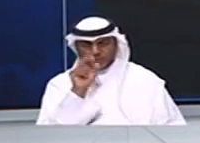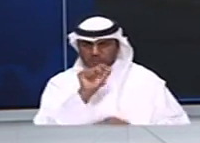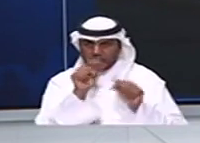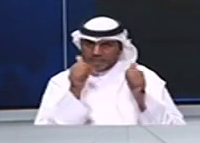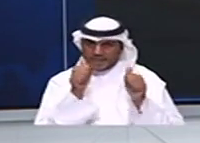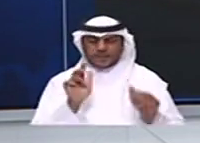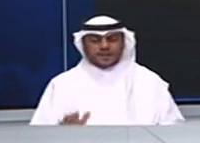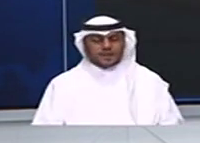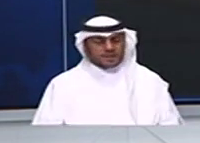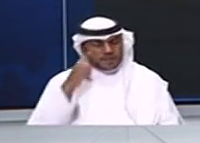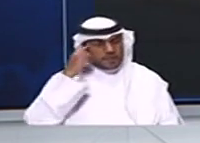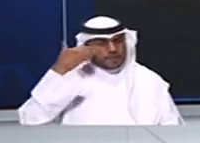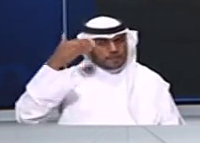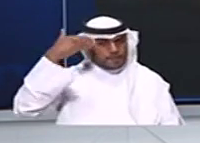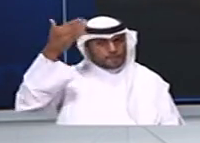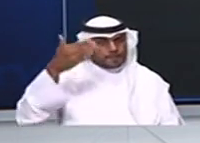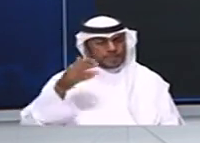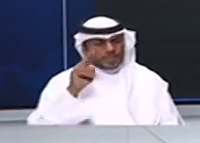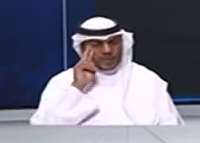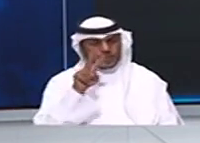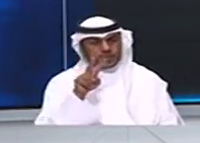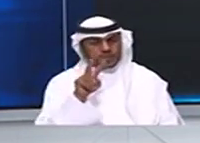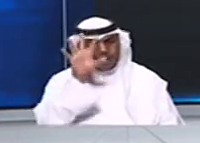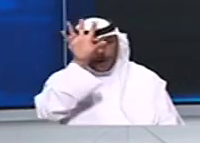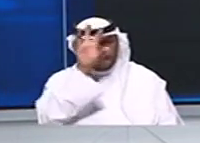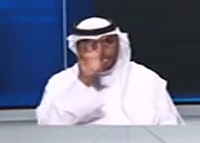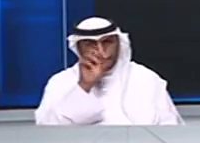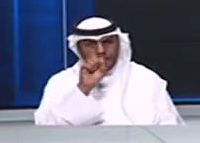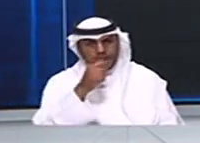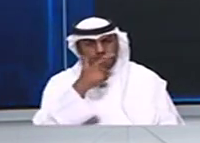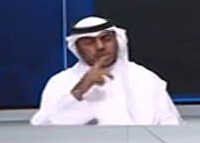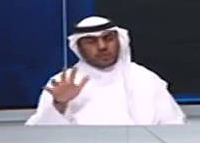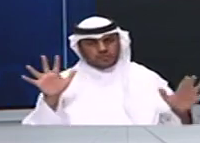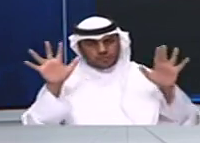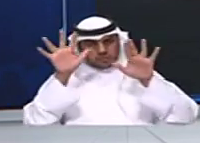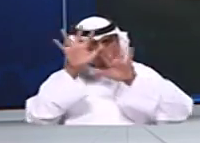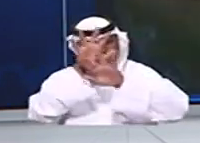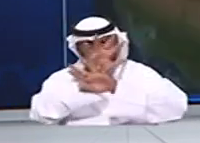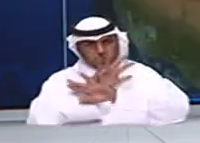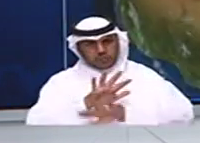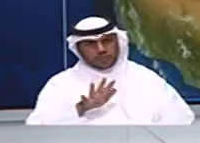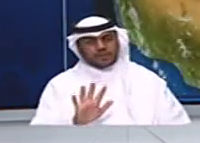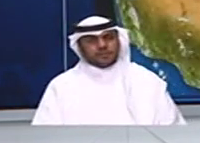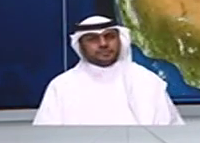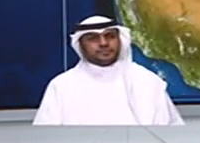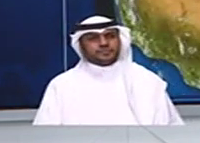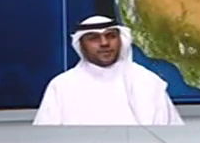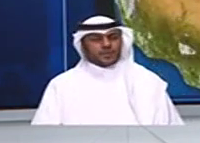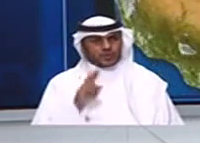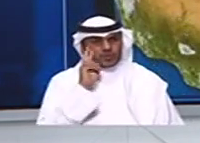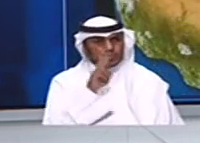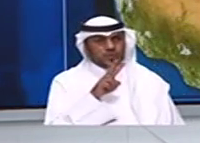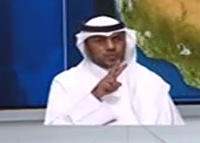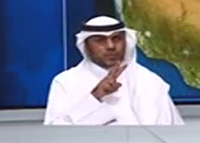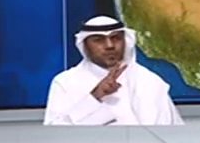ولكن منتوقع انخفاض في الرؤية الأفقية خلال الليلة وأيضا بسبب الضباب الخفيف على بعض المناطق. صورة الأقمار الصناعية توضح